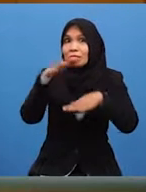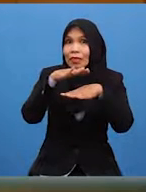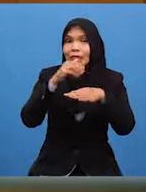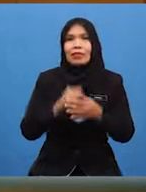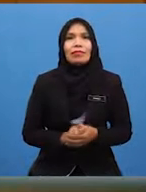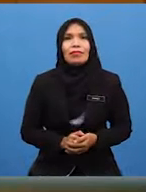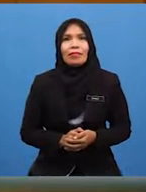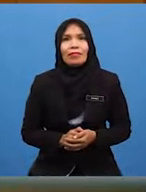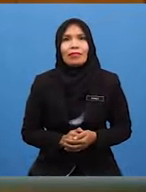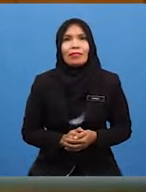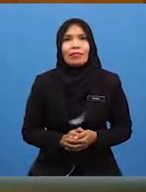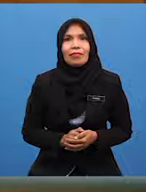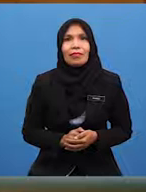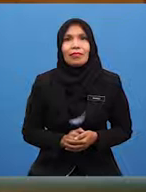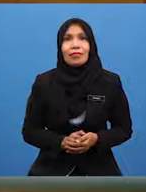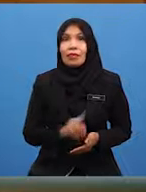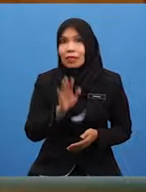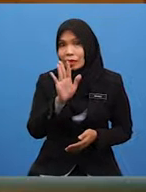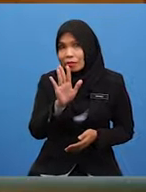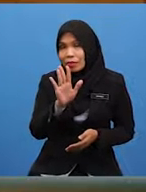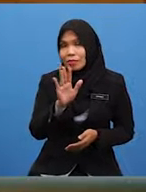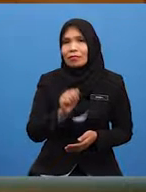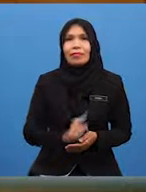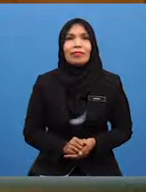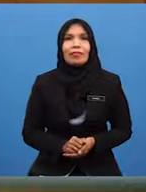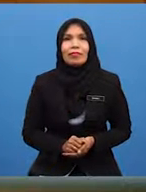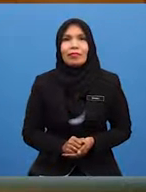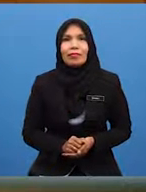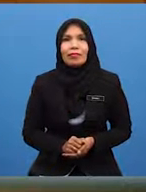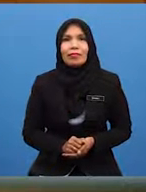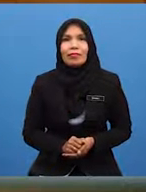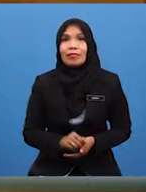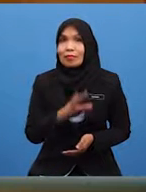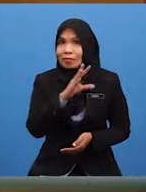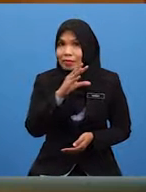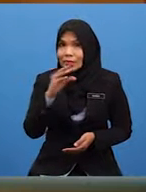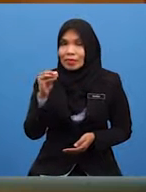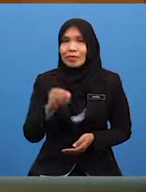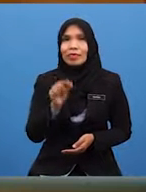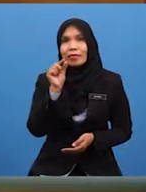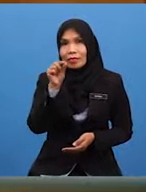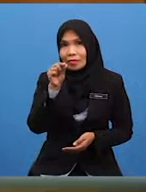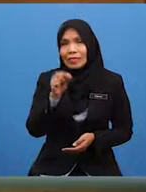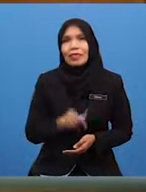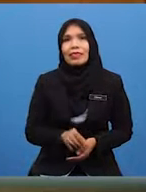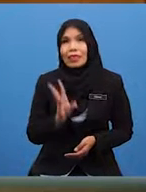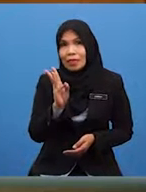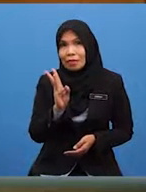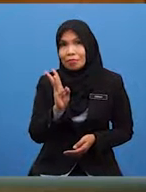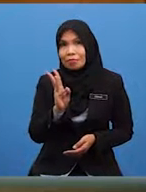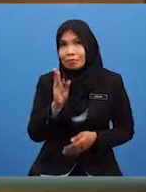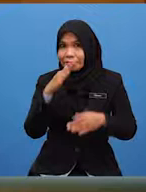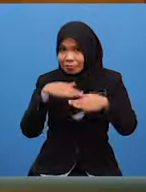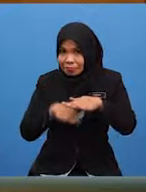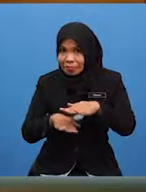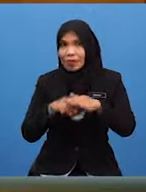diikuti titik 5 pada kedudukan tengah, dan titik 6 berada